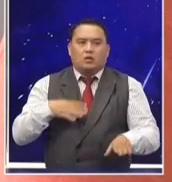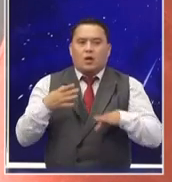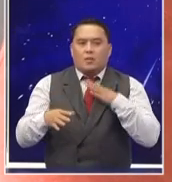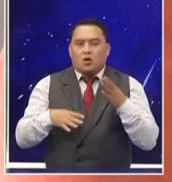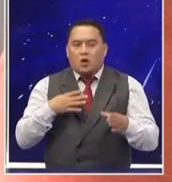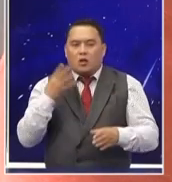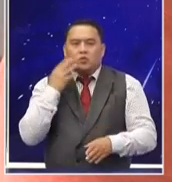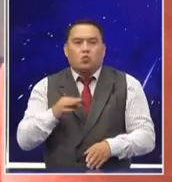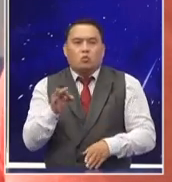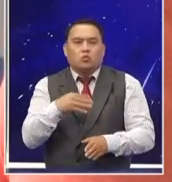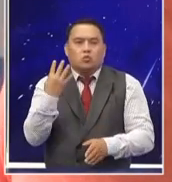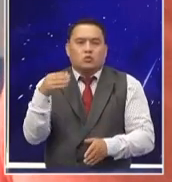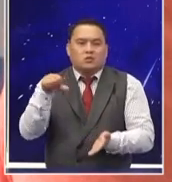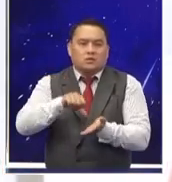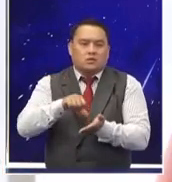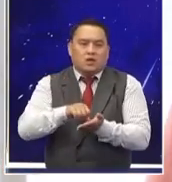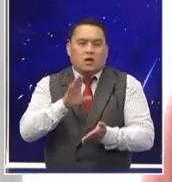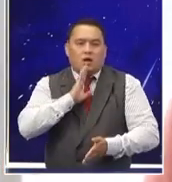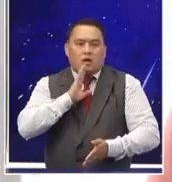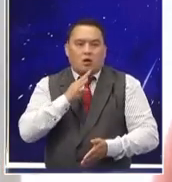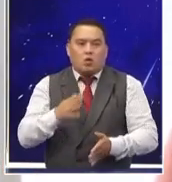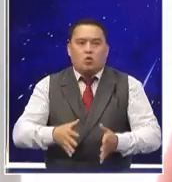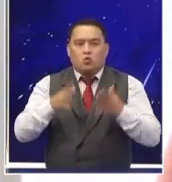дайындыққа 7-сулық 4 қыз қатысады. Бапкерлер